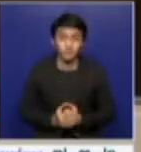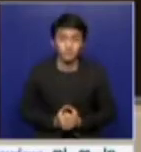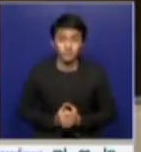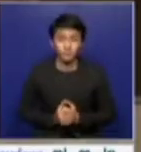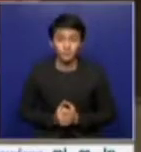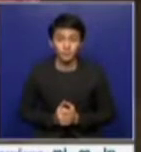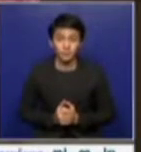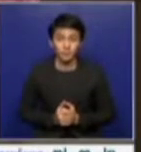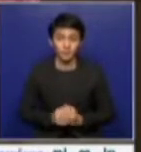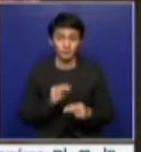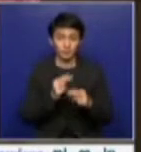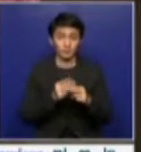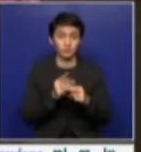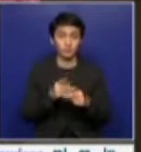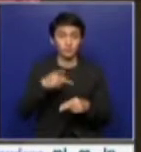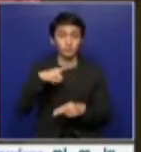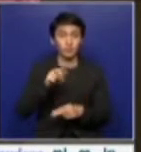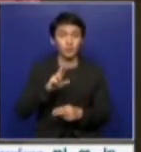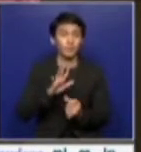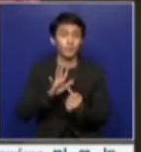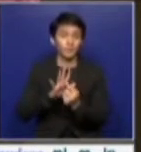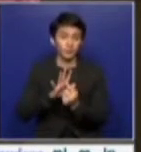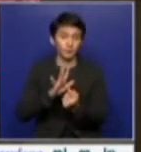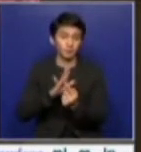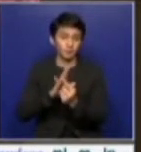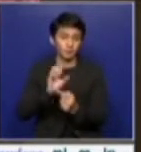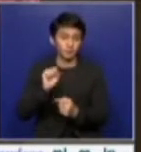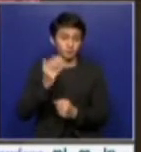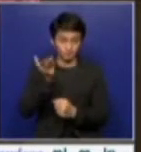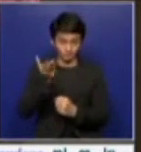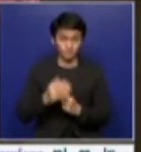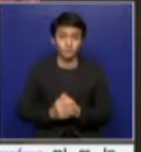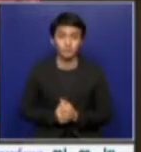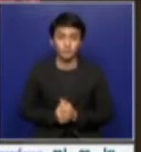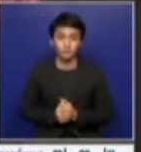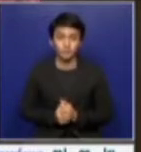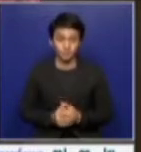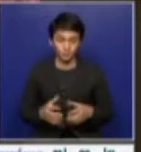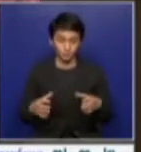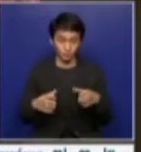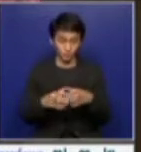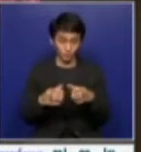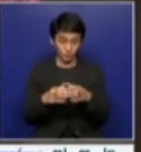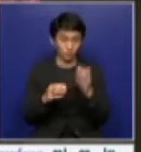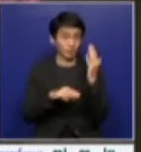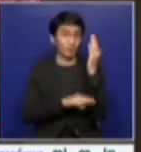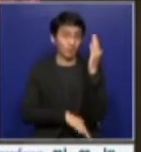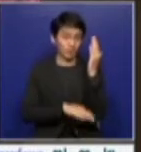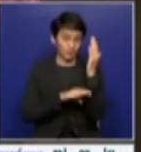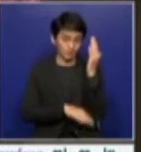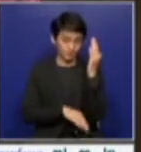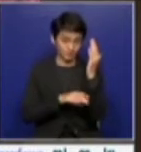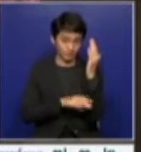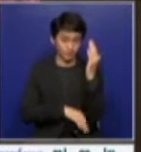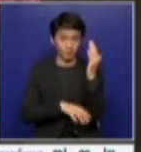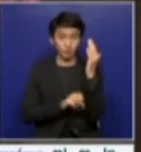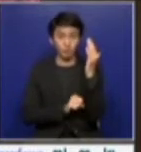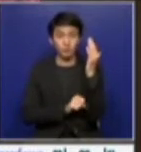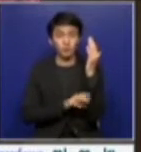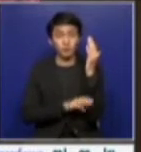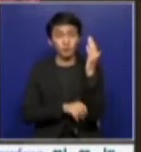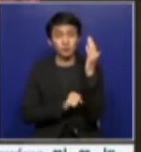และกระผมหน่อยประเสริฐจันทะระหลวงทองสมาชิกสภาผู้แทนราษฎรจังหวัดนครราชสีมาในฐานะ